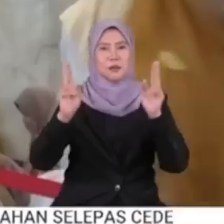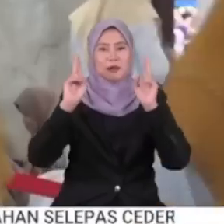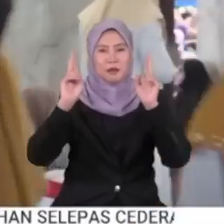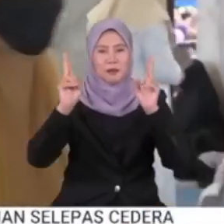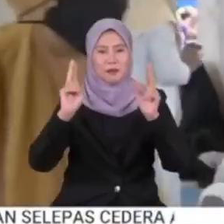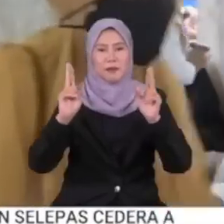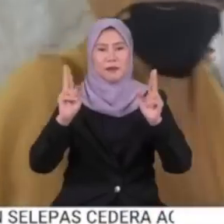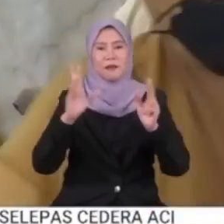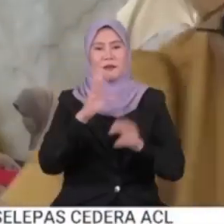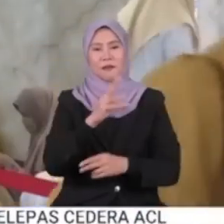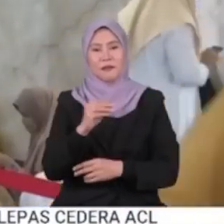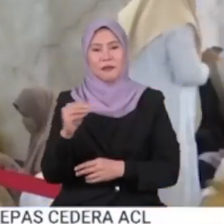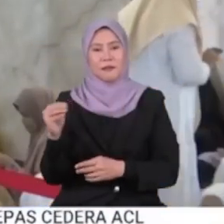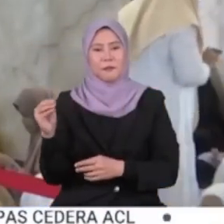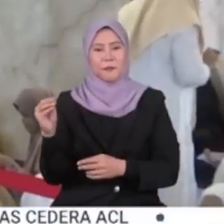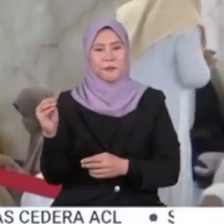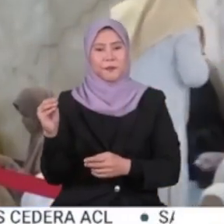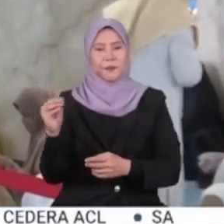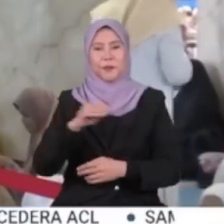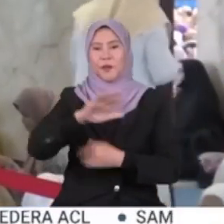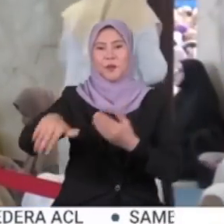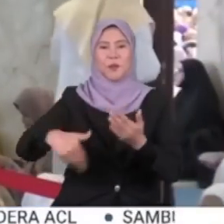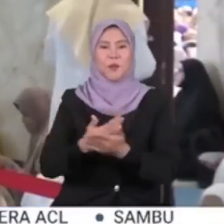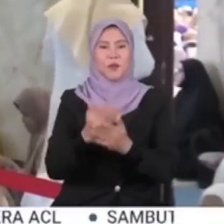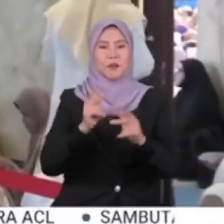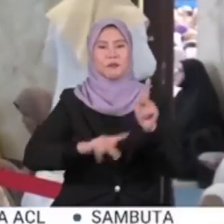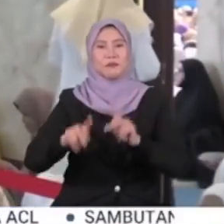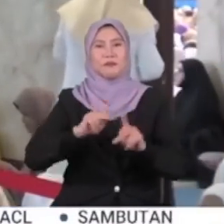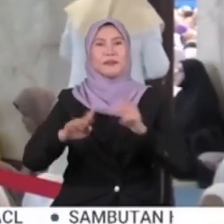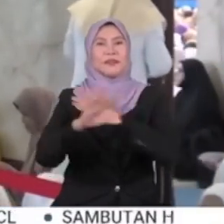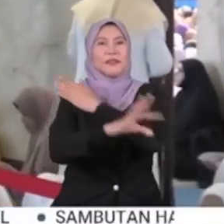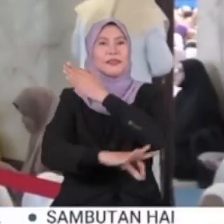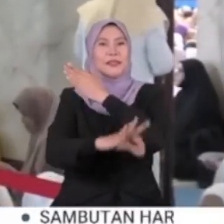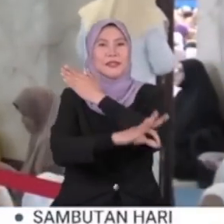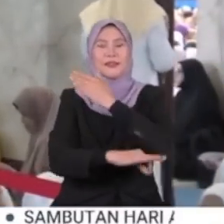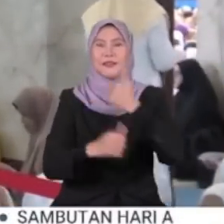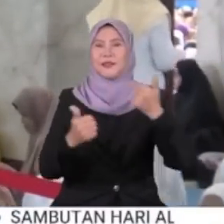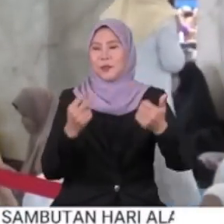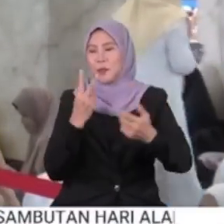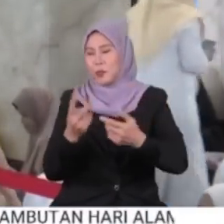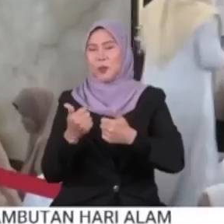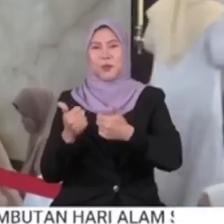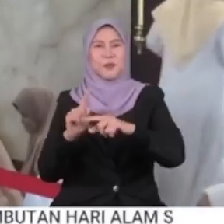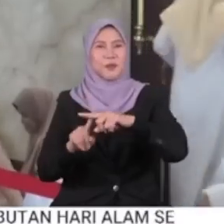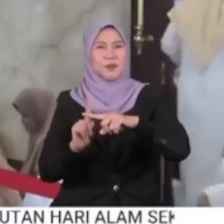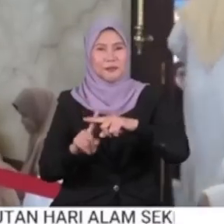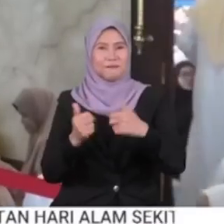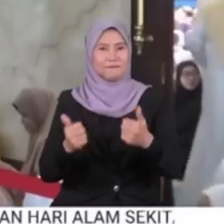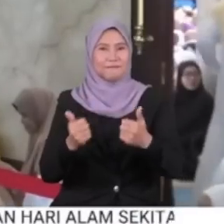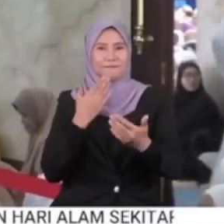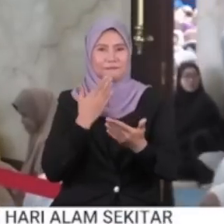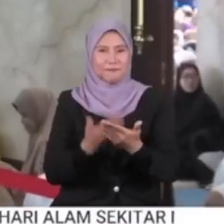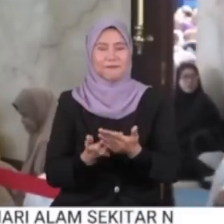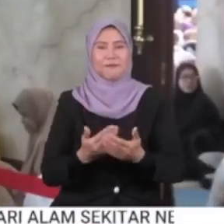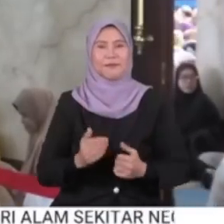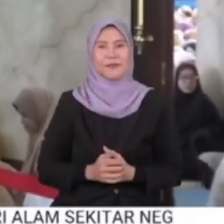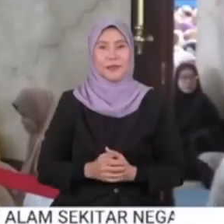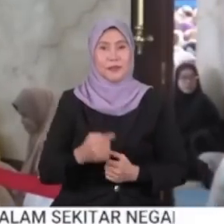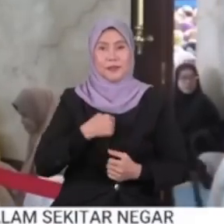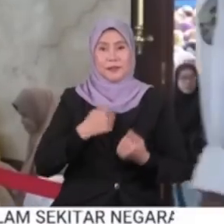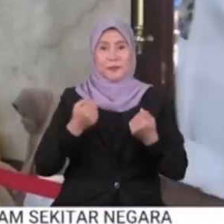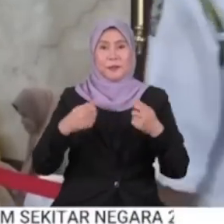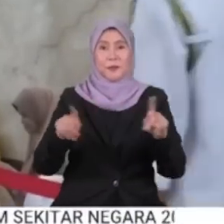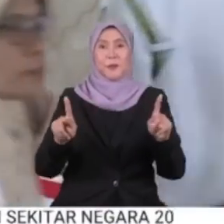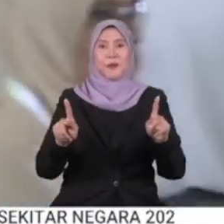ustazah dan juga seluruh penduduk di Negeri Sembilan. Alhamdulillah, sambutan sangat-sangat baik. Jadi Lufia pun